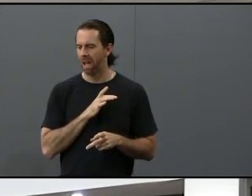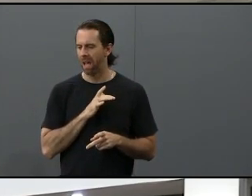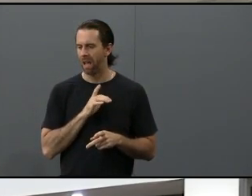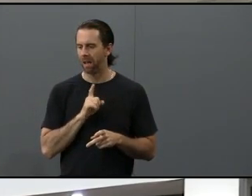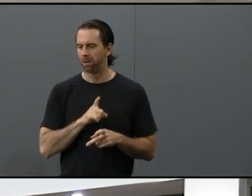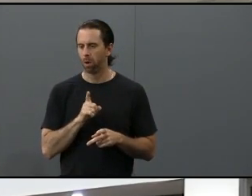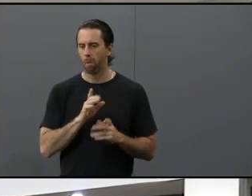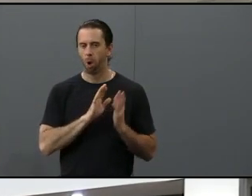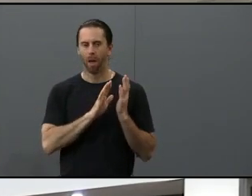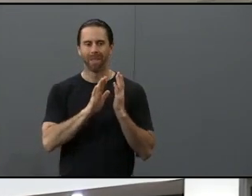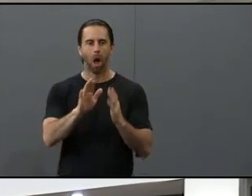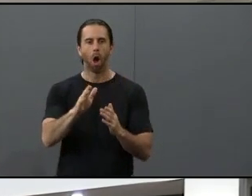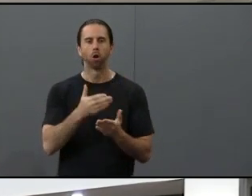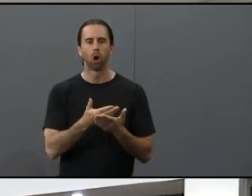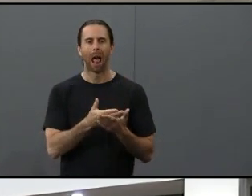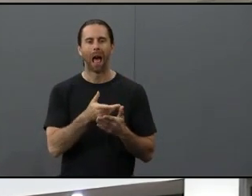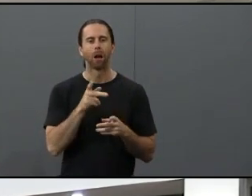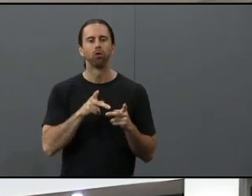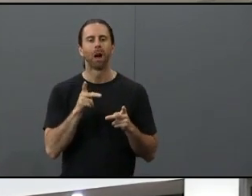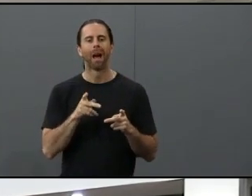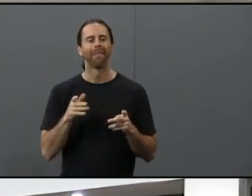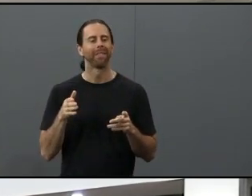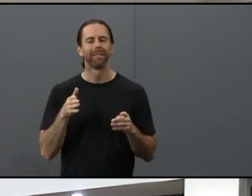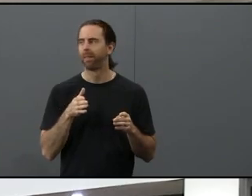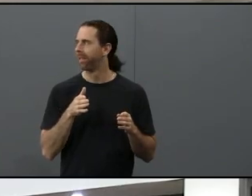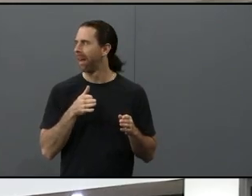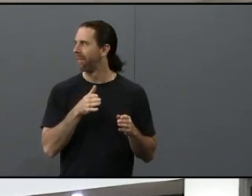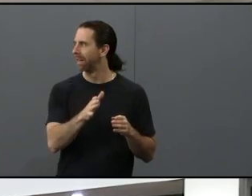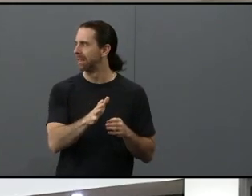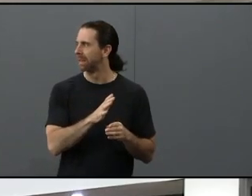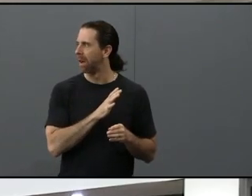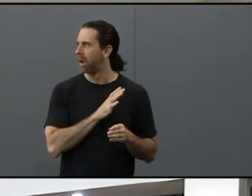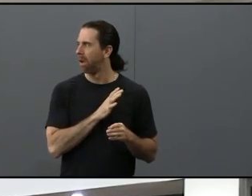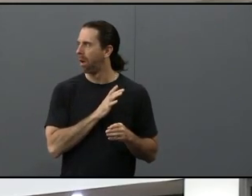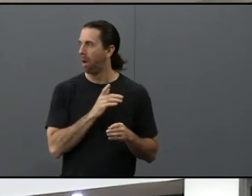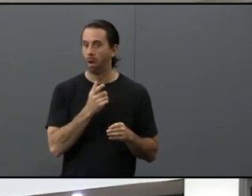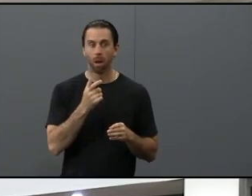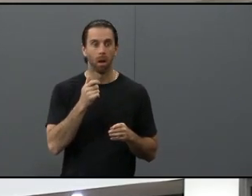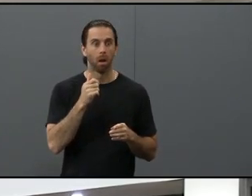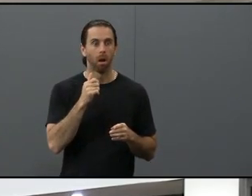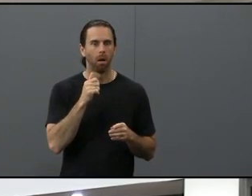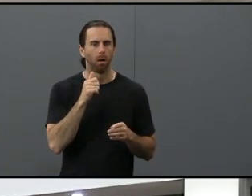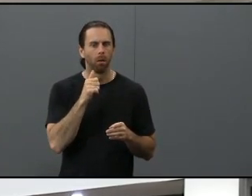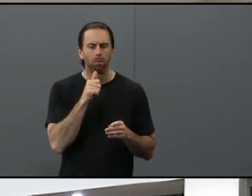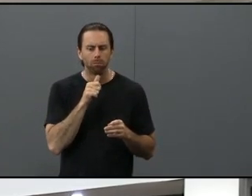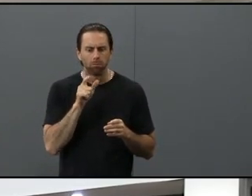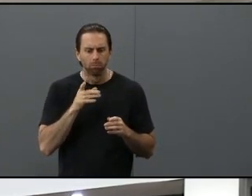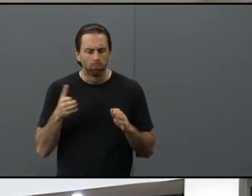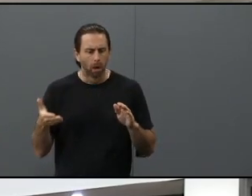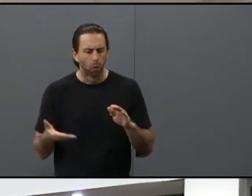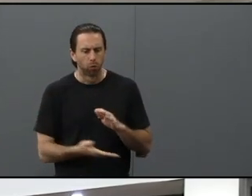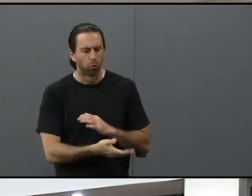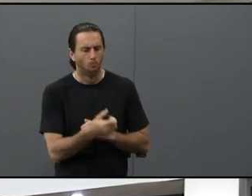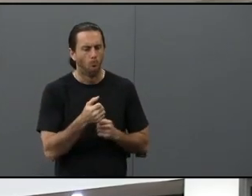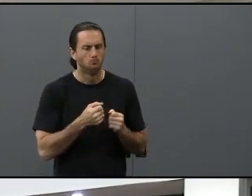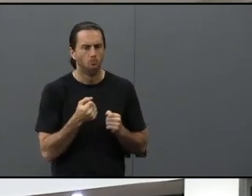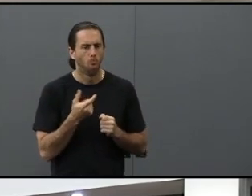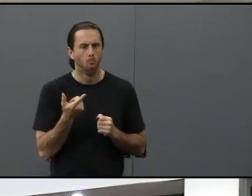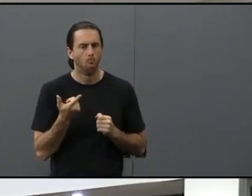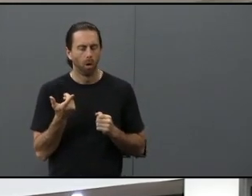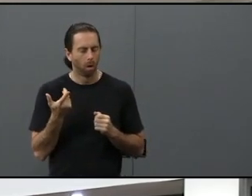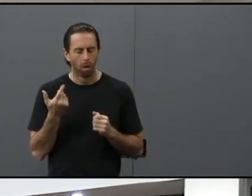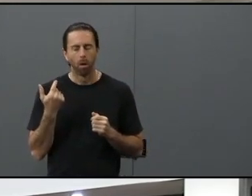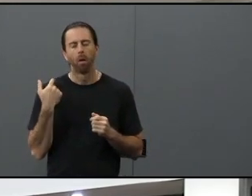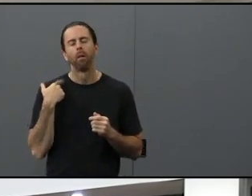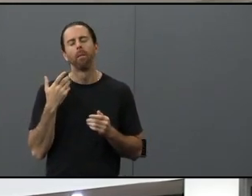corridor scolaire les gens traversaient il a une fille qui a passé à deux cheveux de passer en dessous de auto fait qu' on a fait à